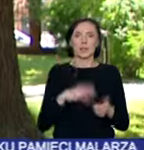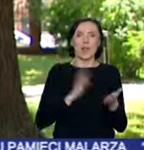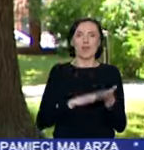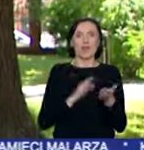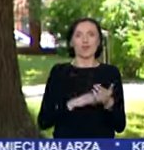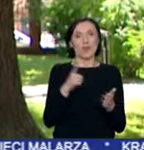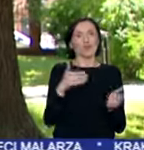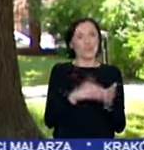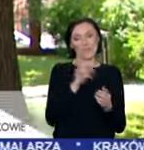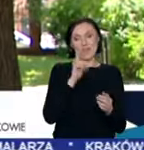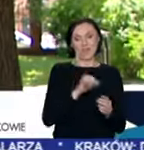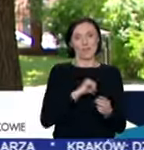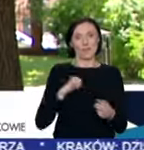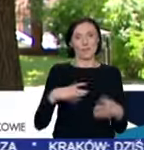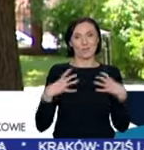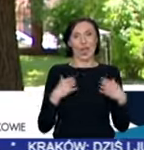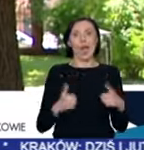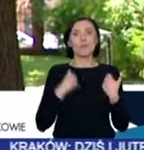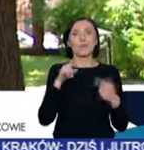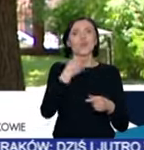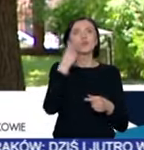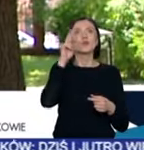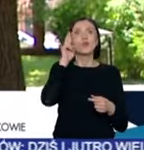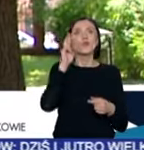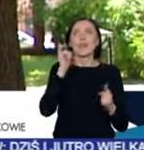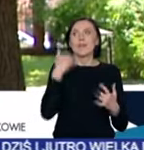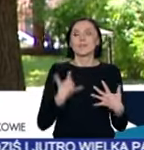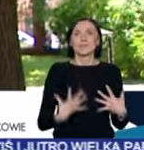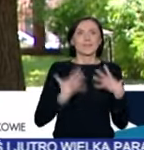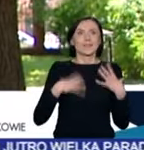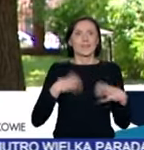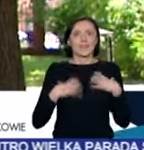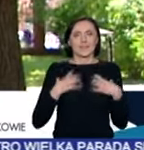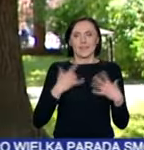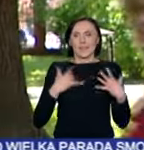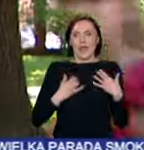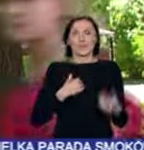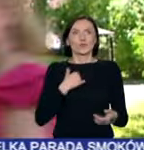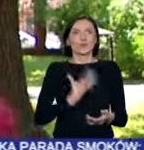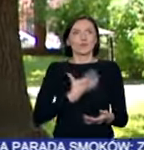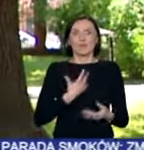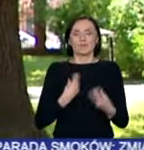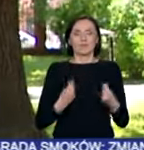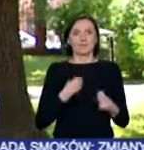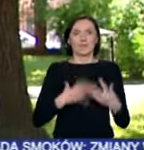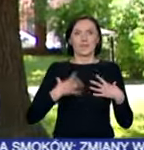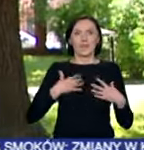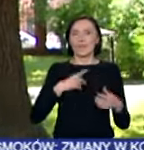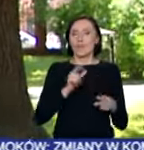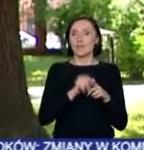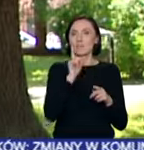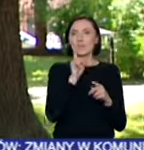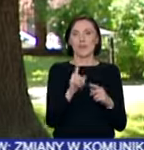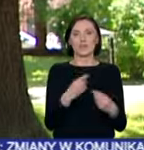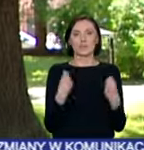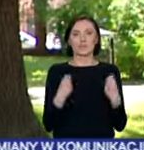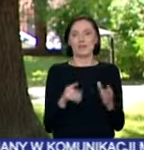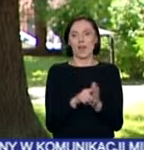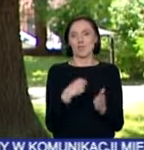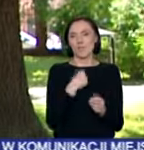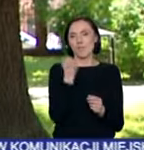To trzeba samemu przeżyć, żeby to zrozumieć, jakie emocje mną szarpią. Jest to niesamowicie